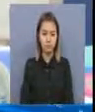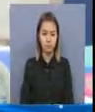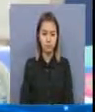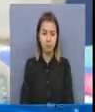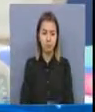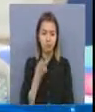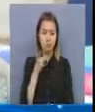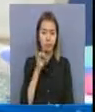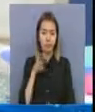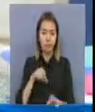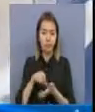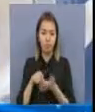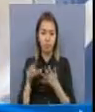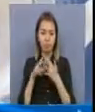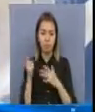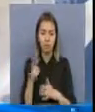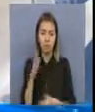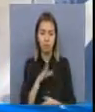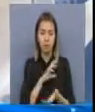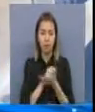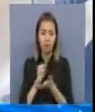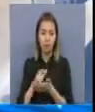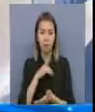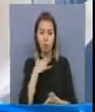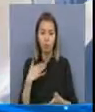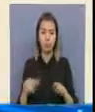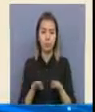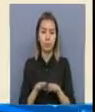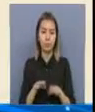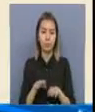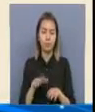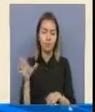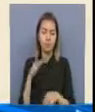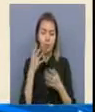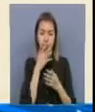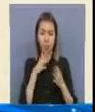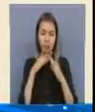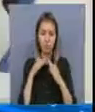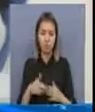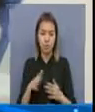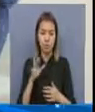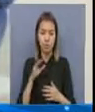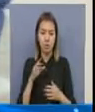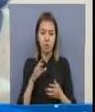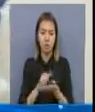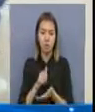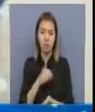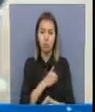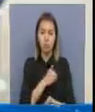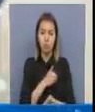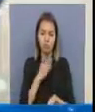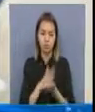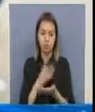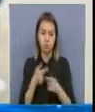Грантқа қатысушылардың ішінде ауыл шаруашылығымен айналысатындар басым. Сонымен қатар, жылыжай шаруашылығы үйрек қаз өсірумен айналысқысы келетіндер